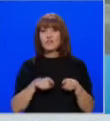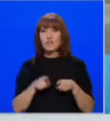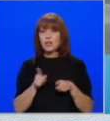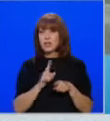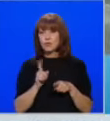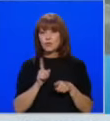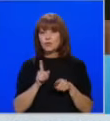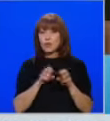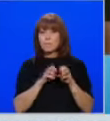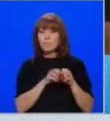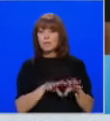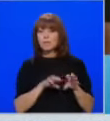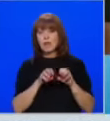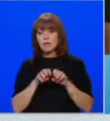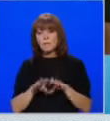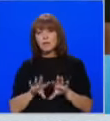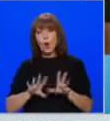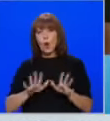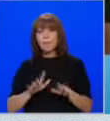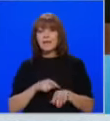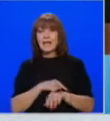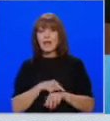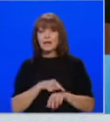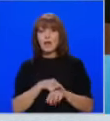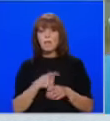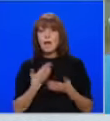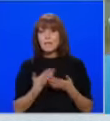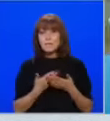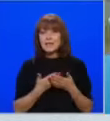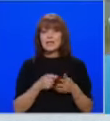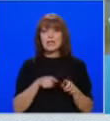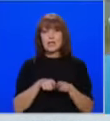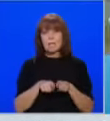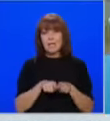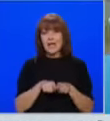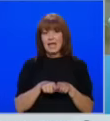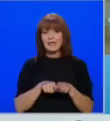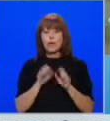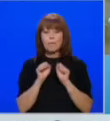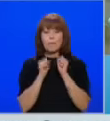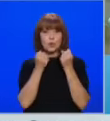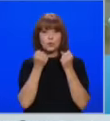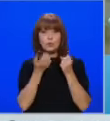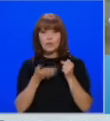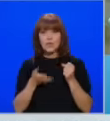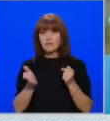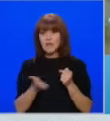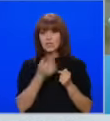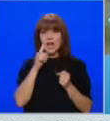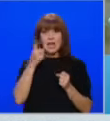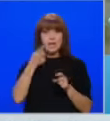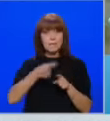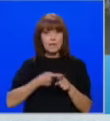Колите се пропускат от полицията през определено време. Близките и приятелите на убития Митко протестират повече от месец с искане